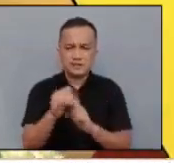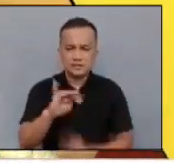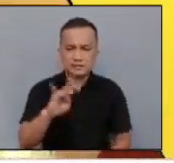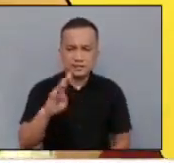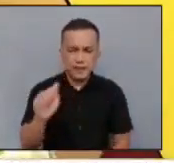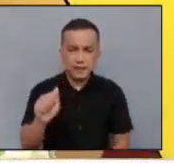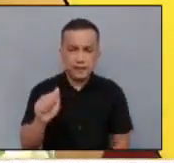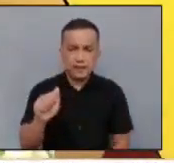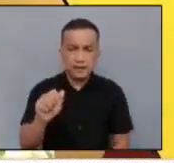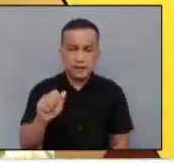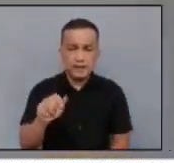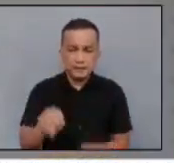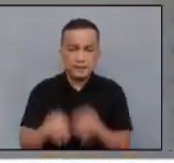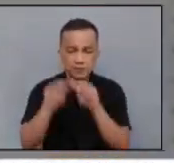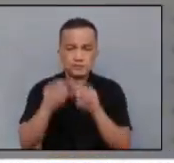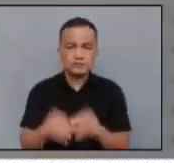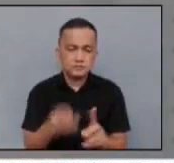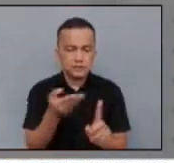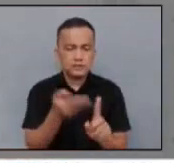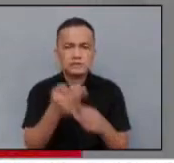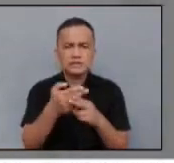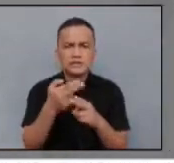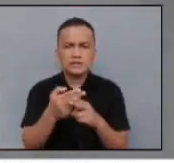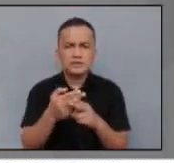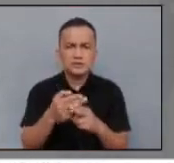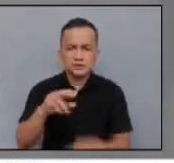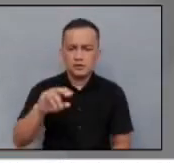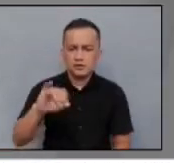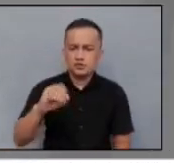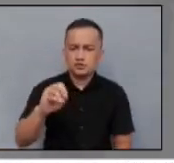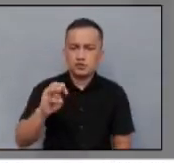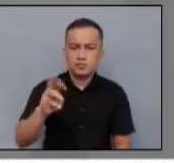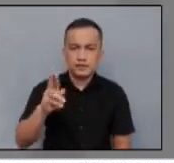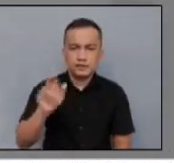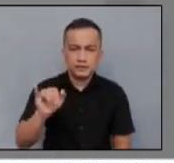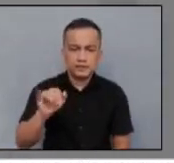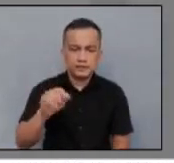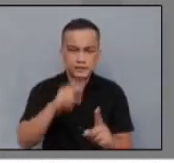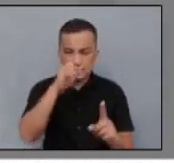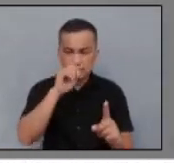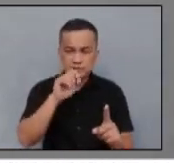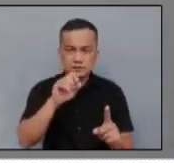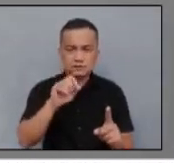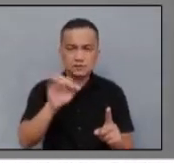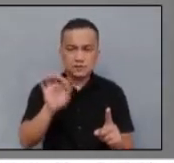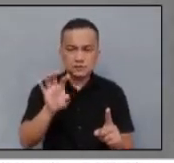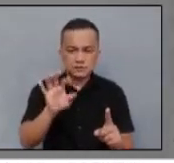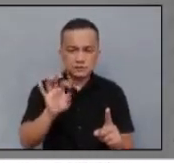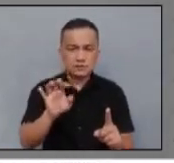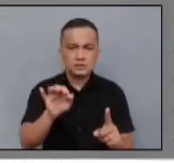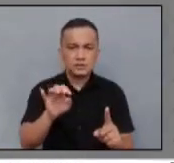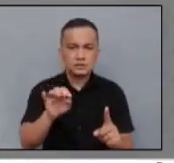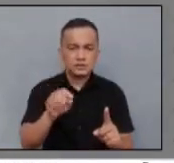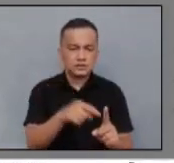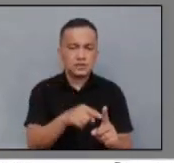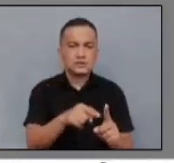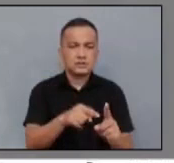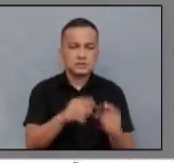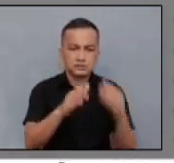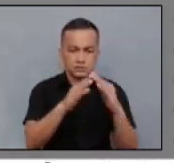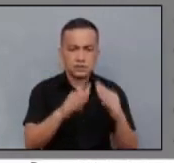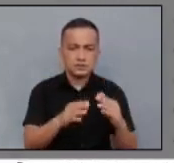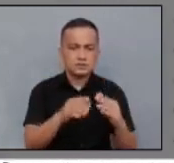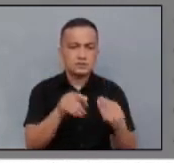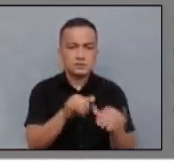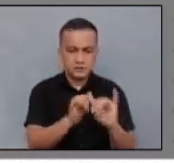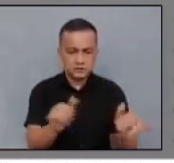City. Nakilala po ang suspect na si Jomari Bona, 19 na taong gulang at residente po ng nasabing lungsod. Si Bona ay may